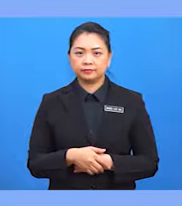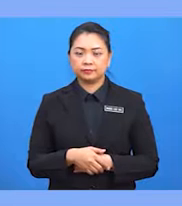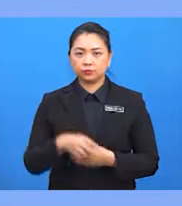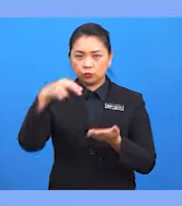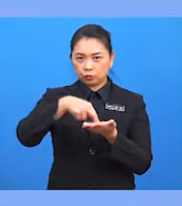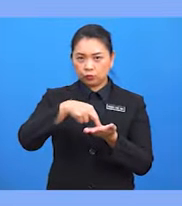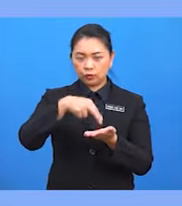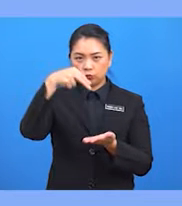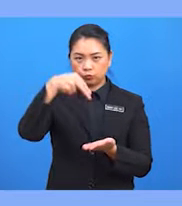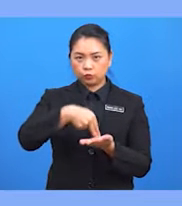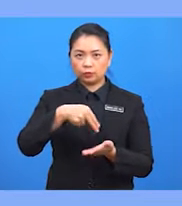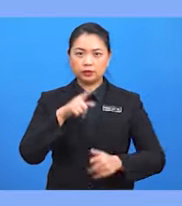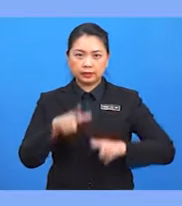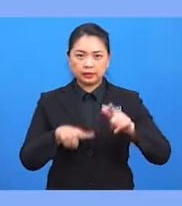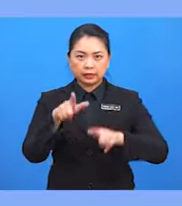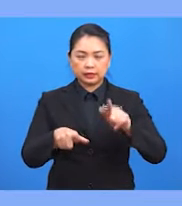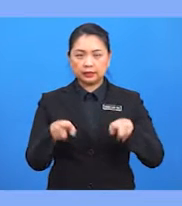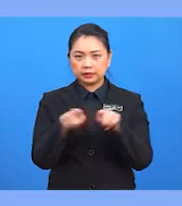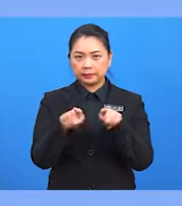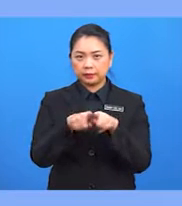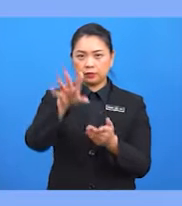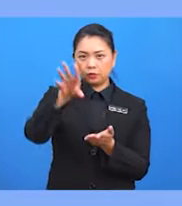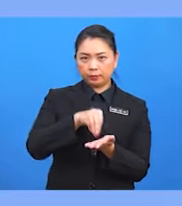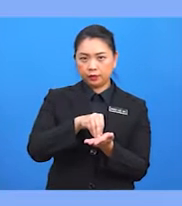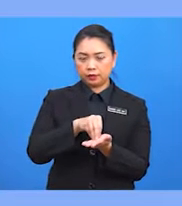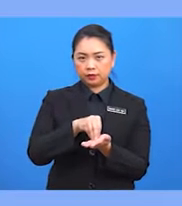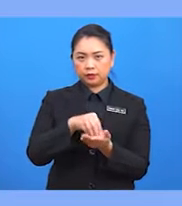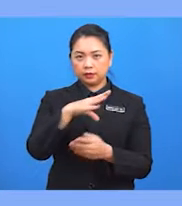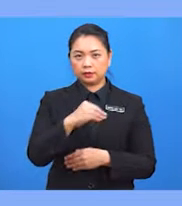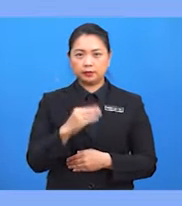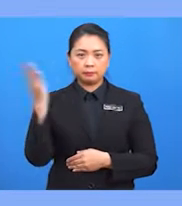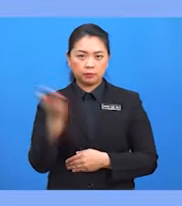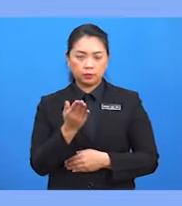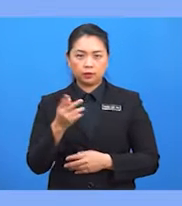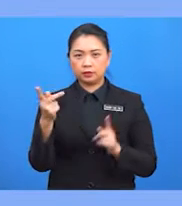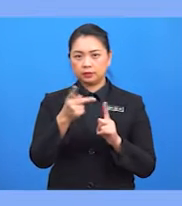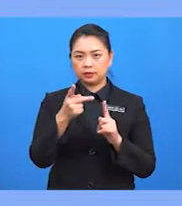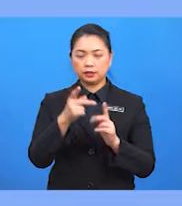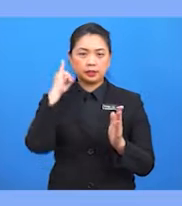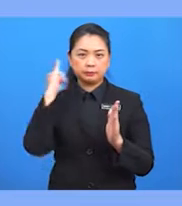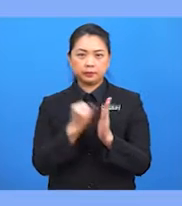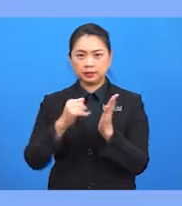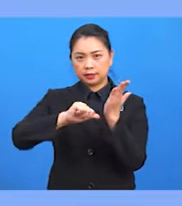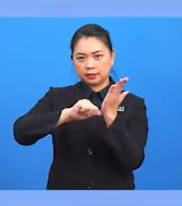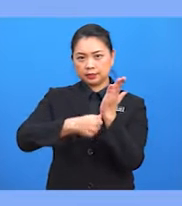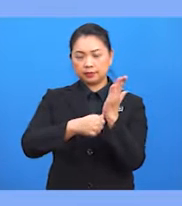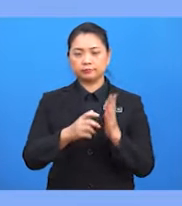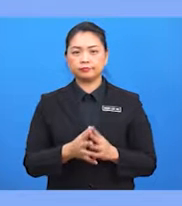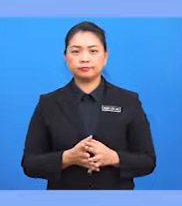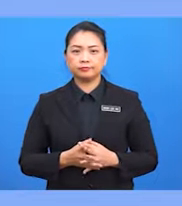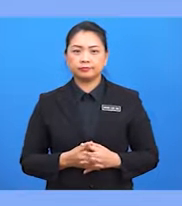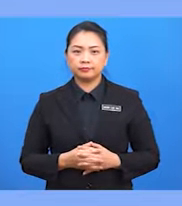Kita ulang langkah yang sama, kita copy dan bawa ke image asal.